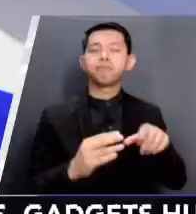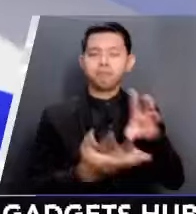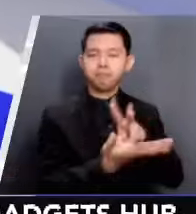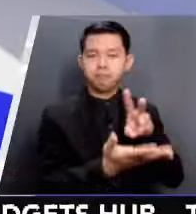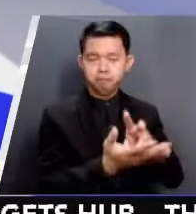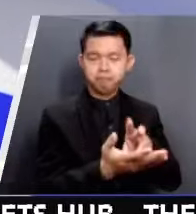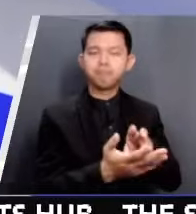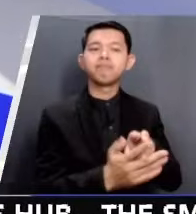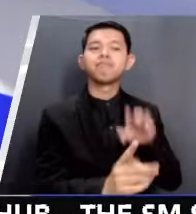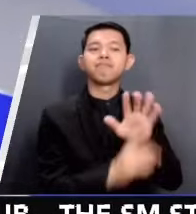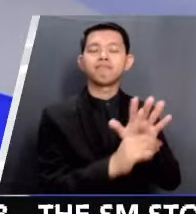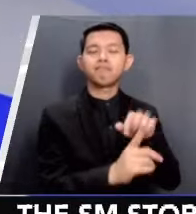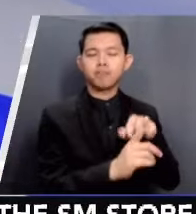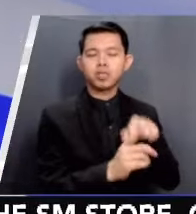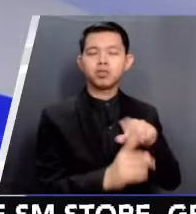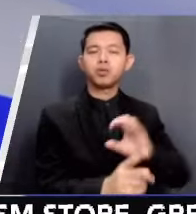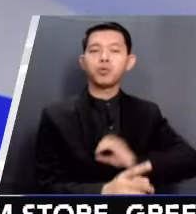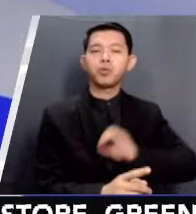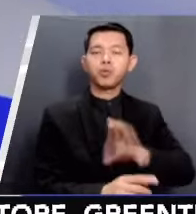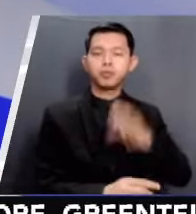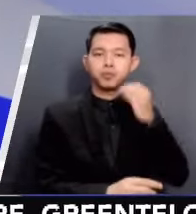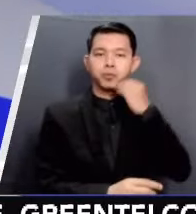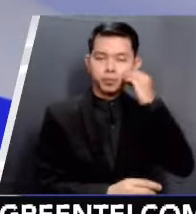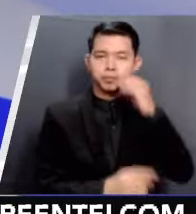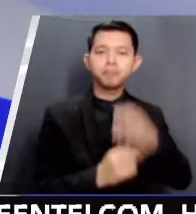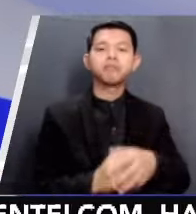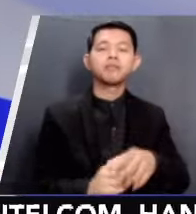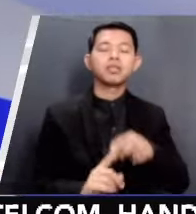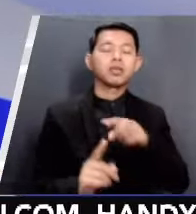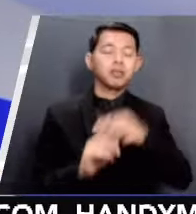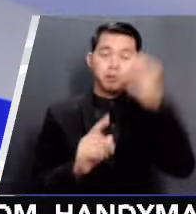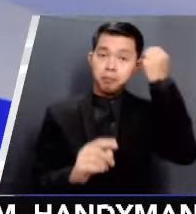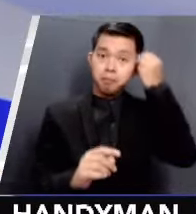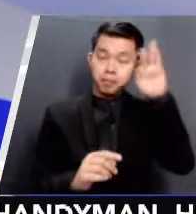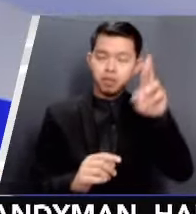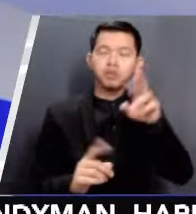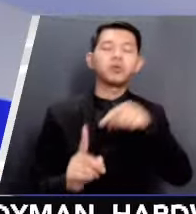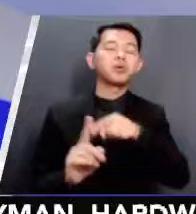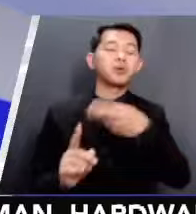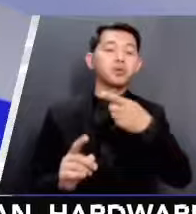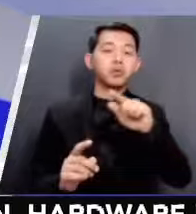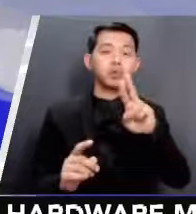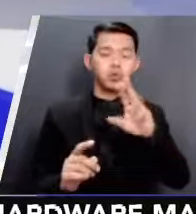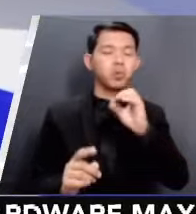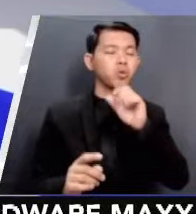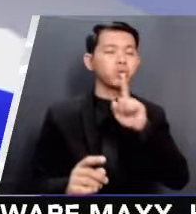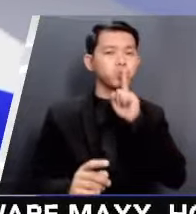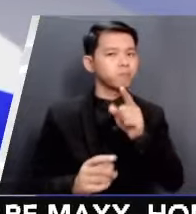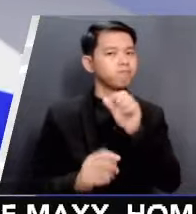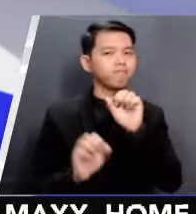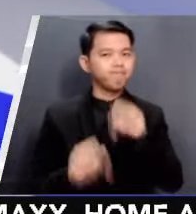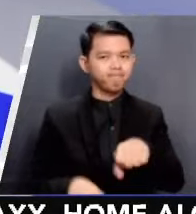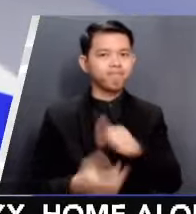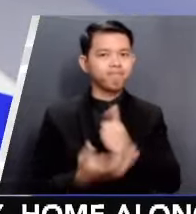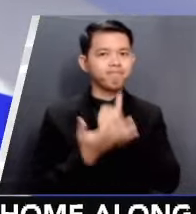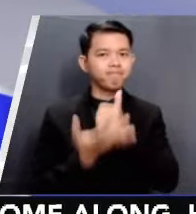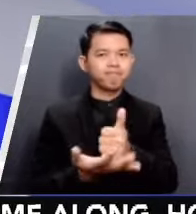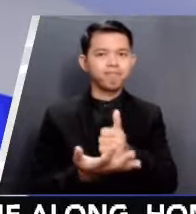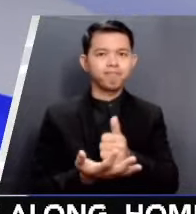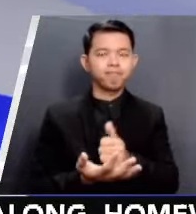kilala ko ang ano pagkatao ni Mayor b tulungin yan hindi yan ano hindi yan planta lang na